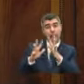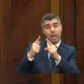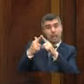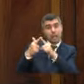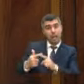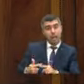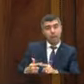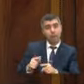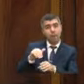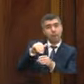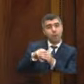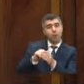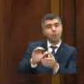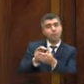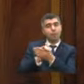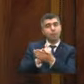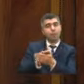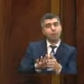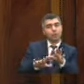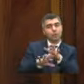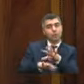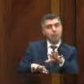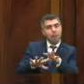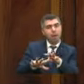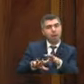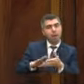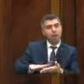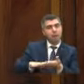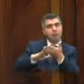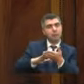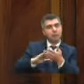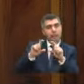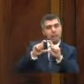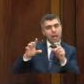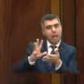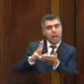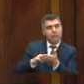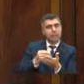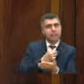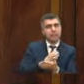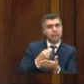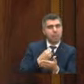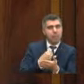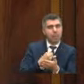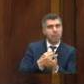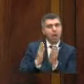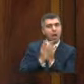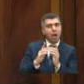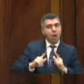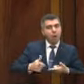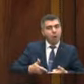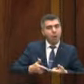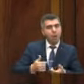حول صندوق التماسك الاجتماعي وصرف أموال الرميد وتيسير وغيرها، فهي أموال مهمة